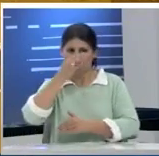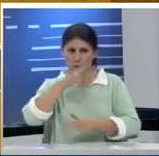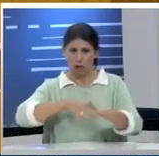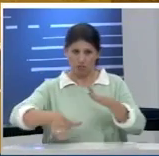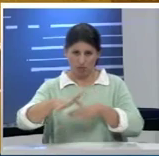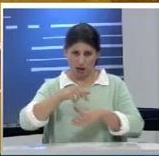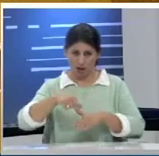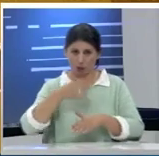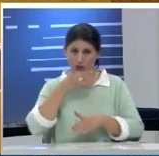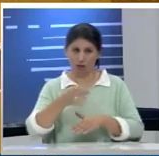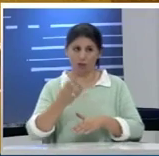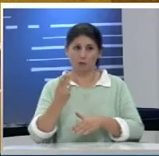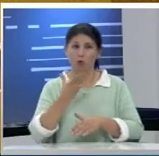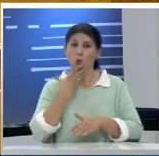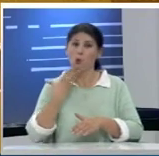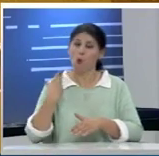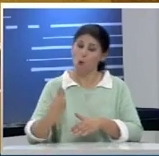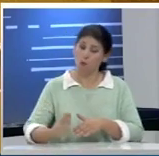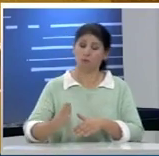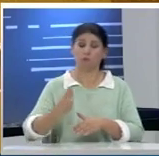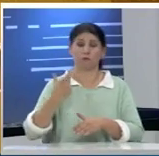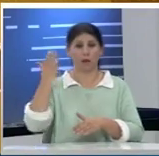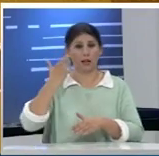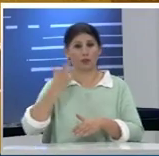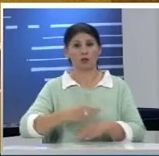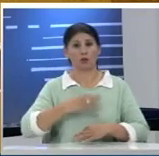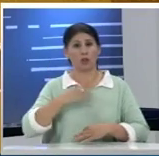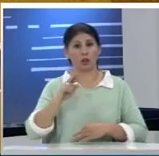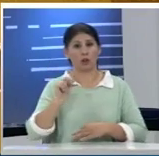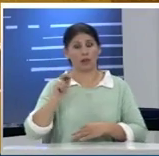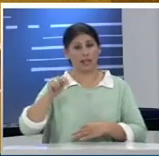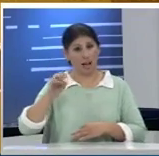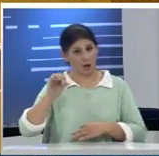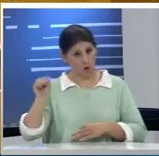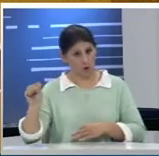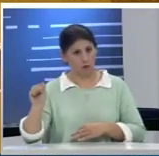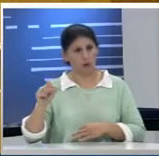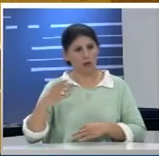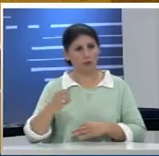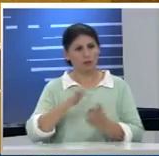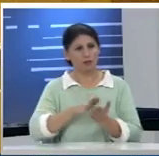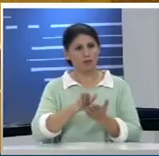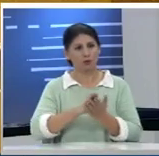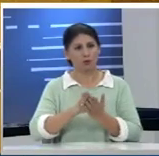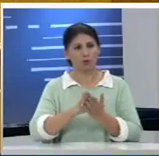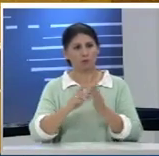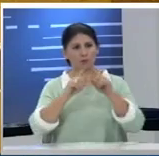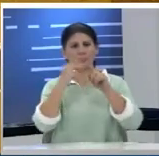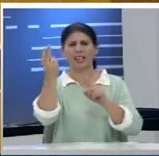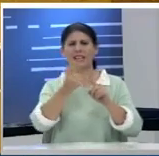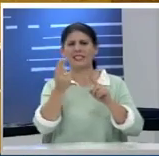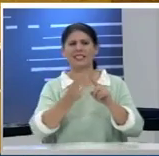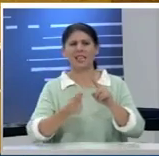λέει σε μια πολύ ωραία μελέτη του ο κύριος Ράνος, ο οποίος έχει βγάλει αυτό το σχεδιάγραμμα.